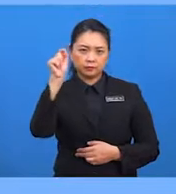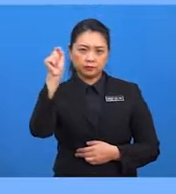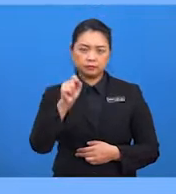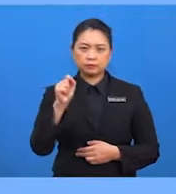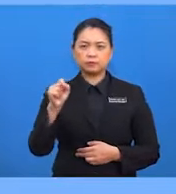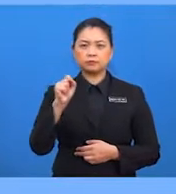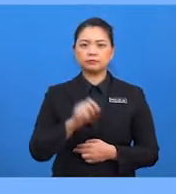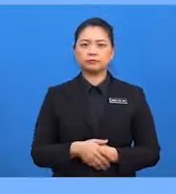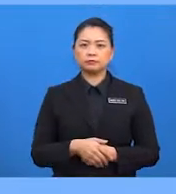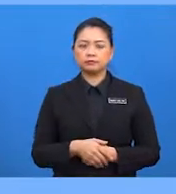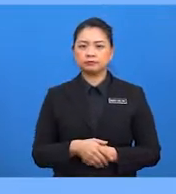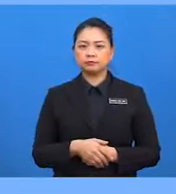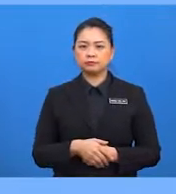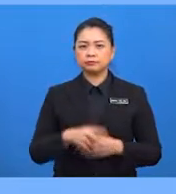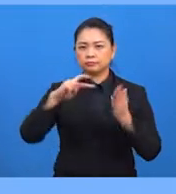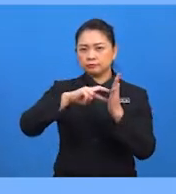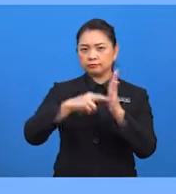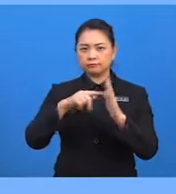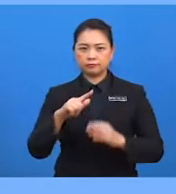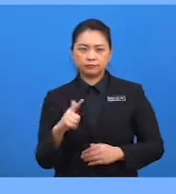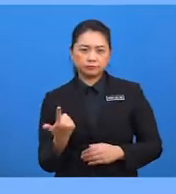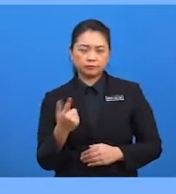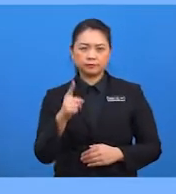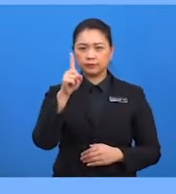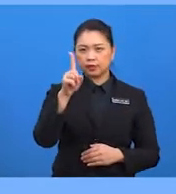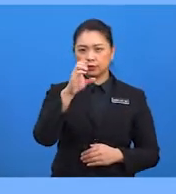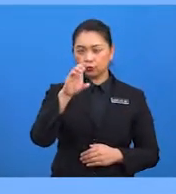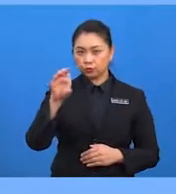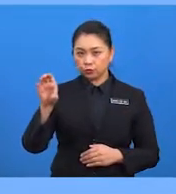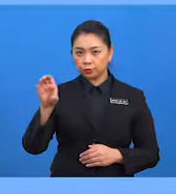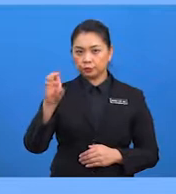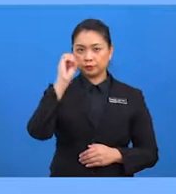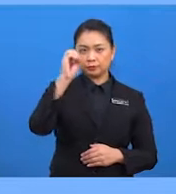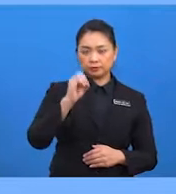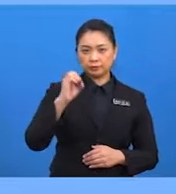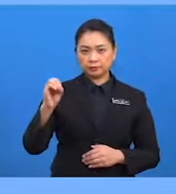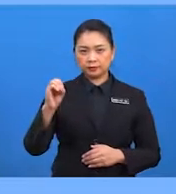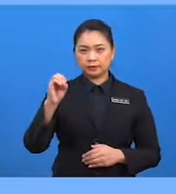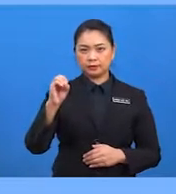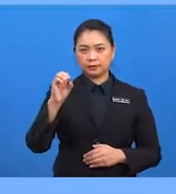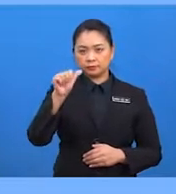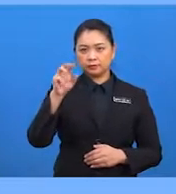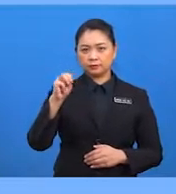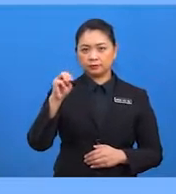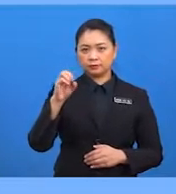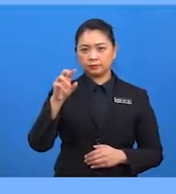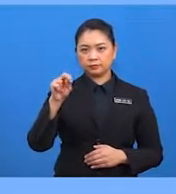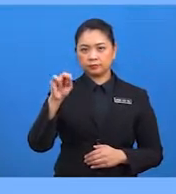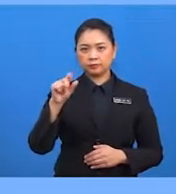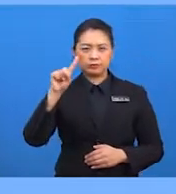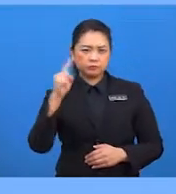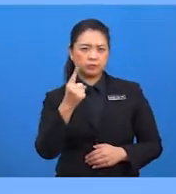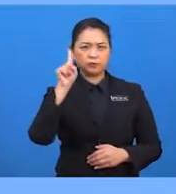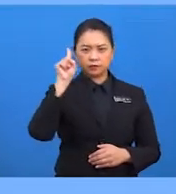1.3%. Dalam erti kata lain, daripada 100 molekul amonia,